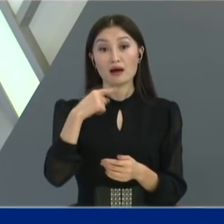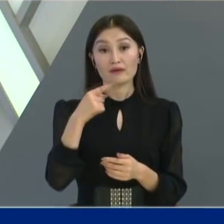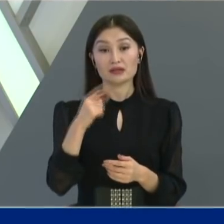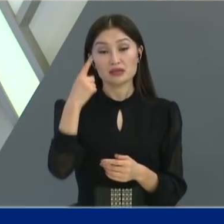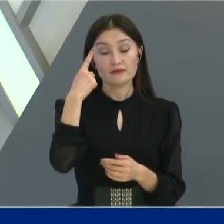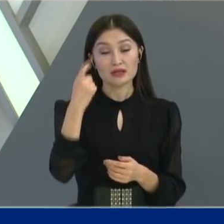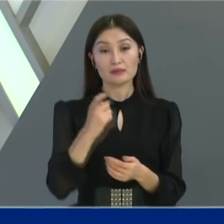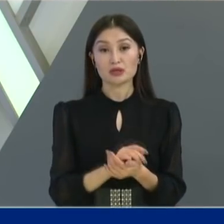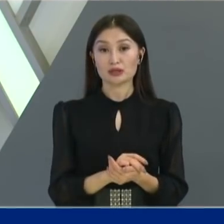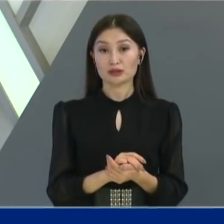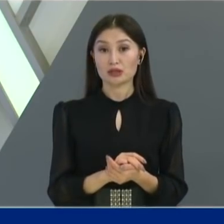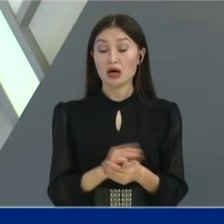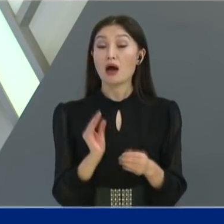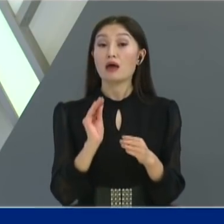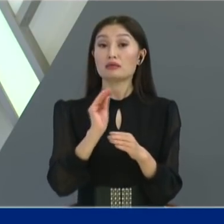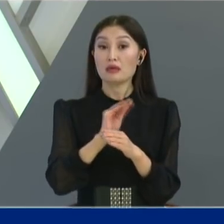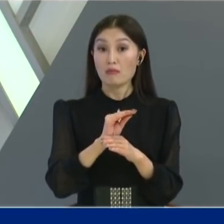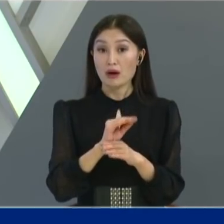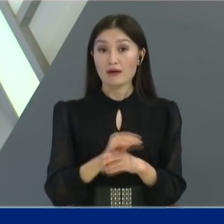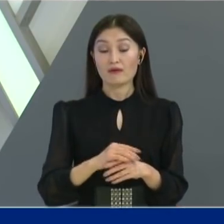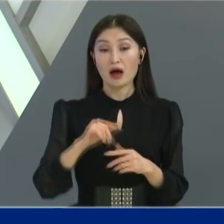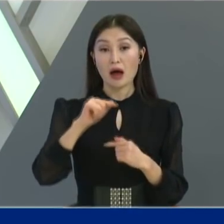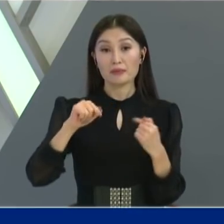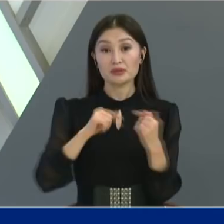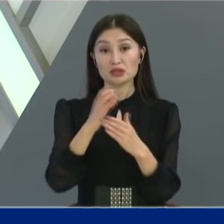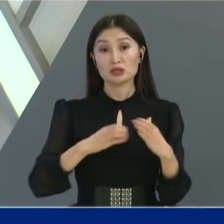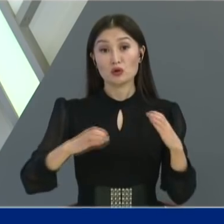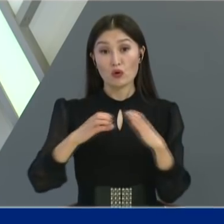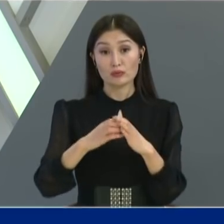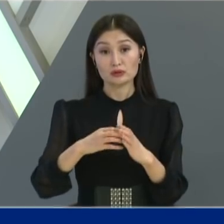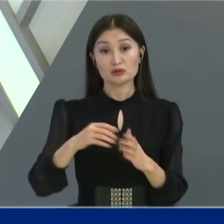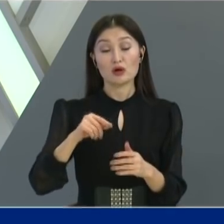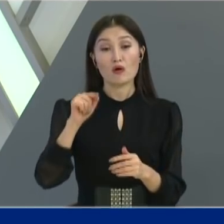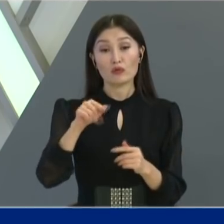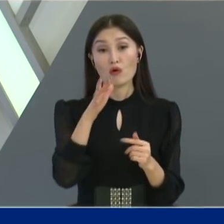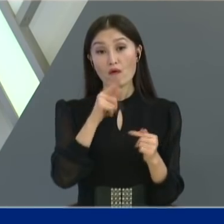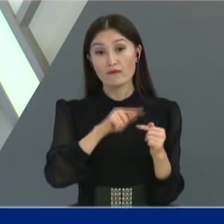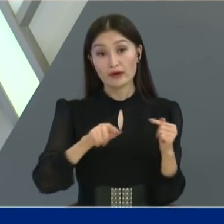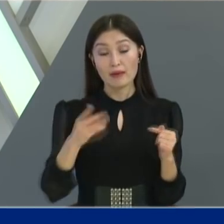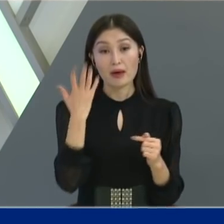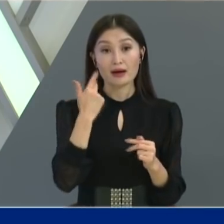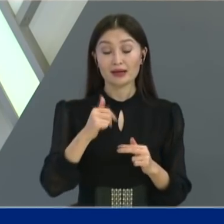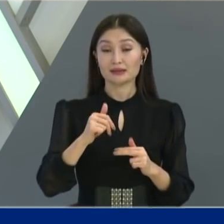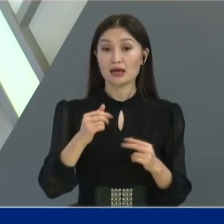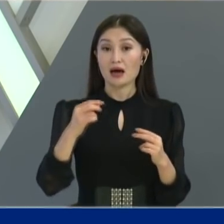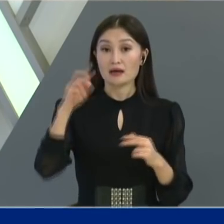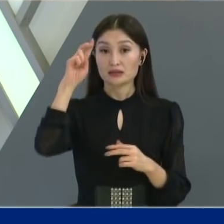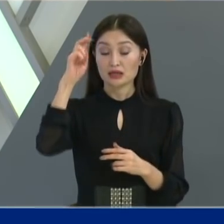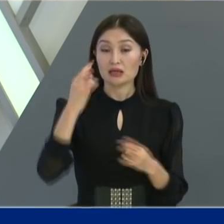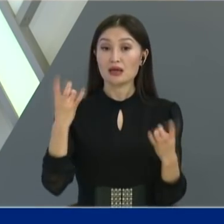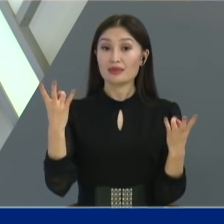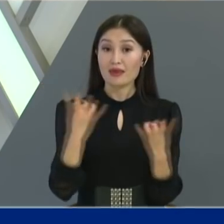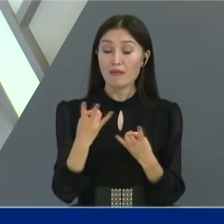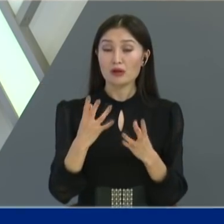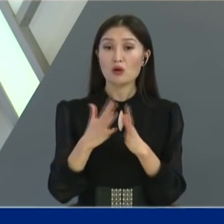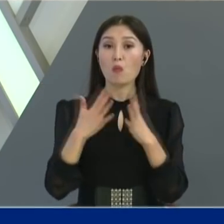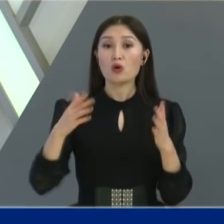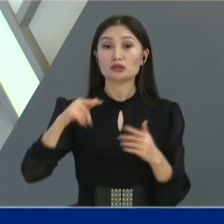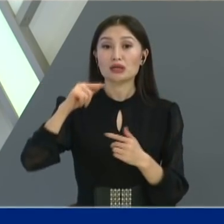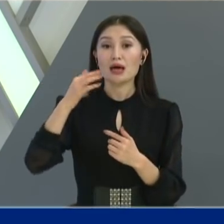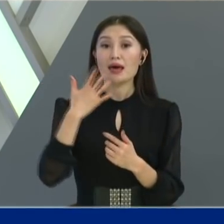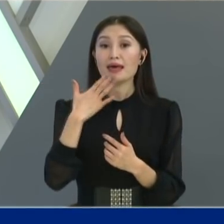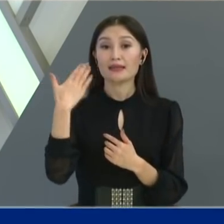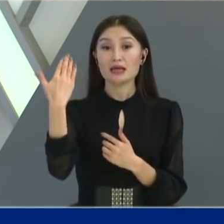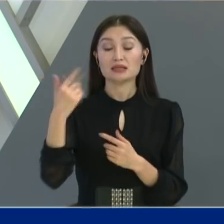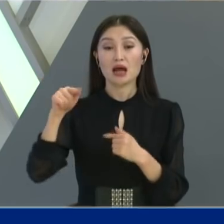в сообщении. Вдобавок, в бизнес-сообществе указали, что в то время, когда стране необходимо привлечь больше иностранных инвестиций,